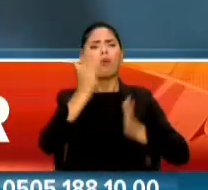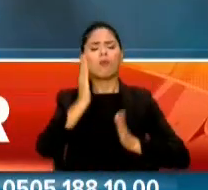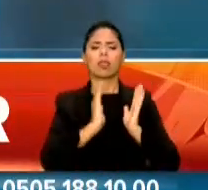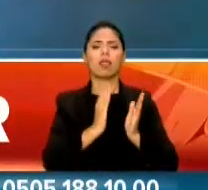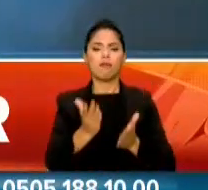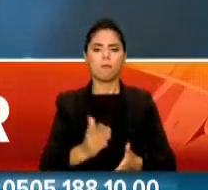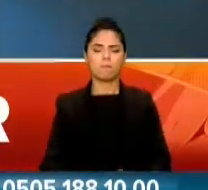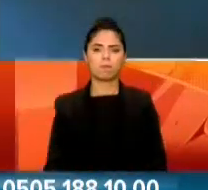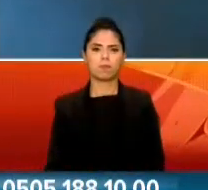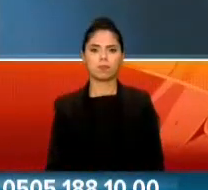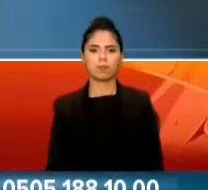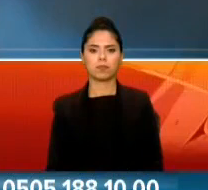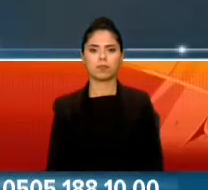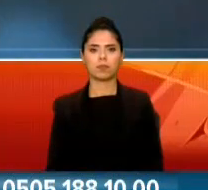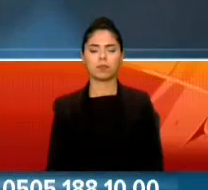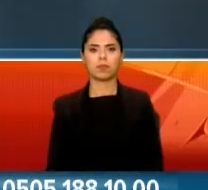etti.